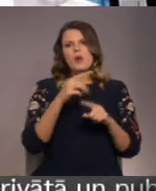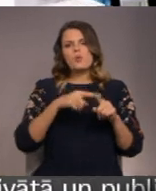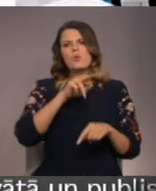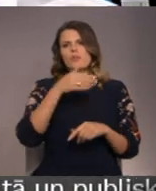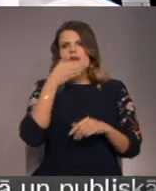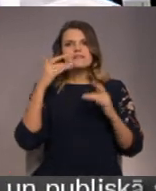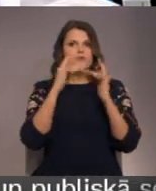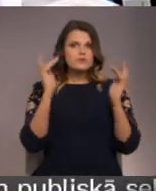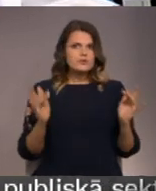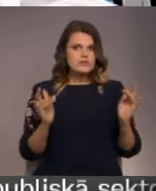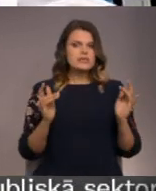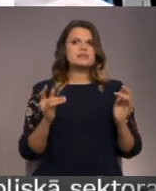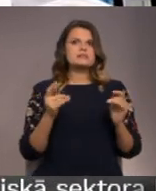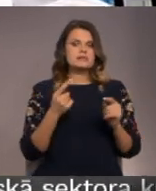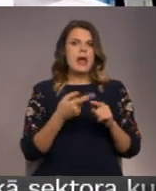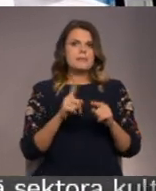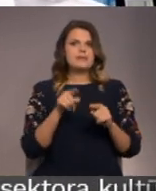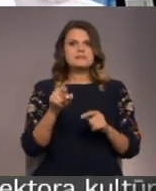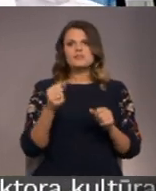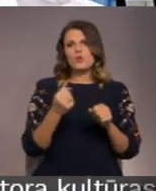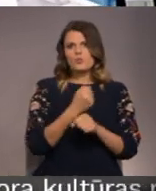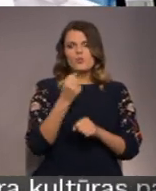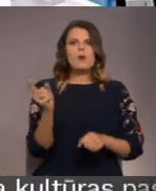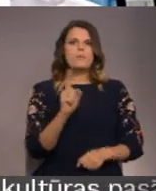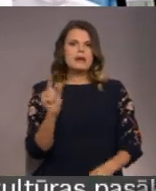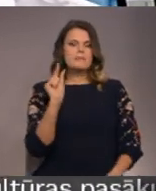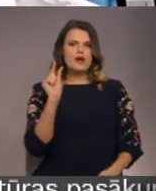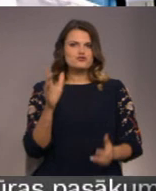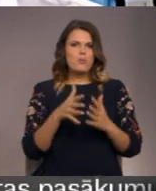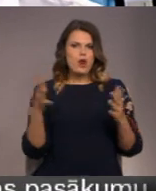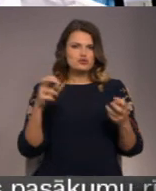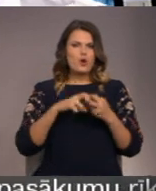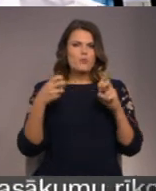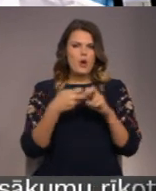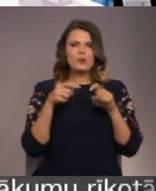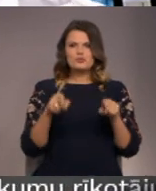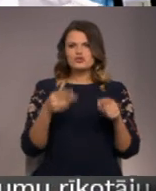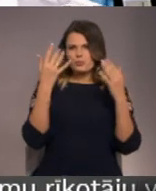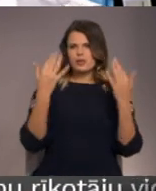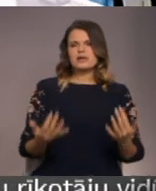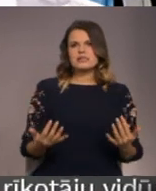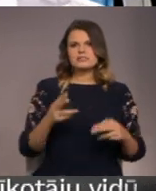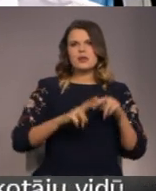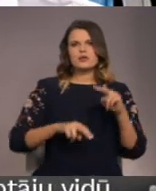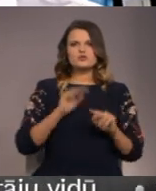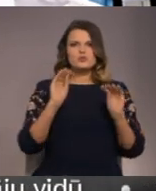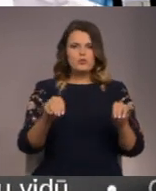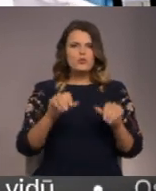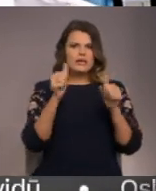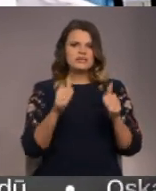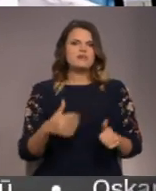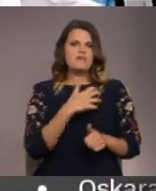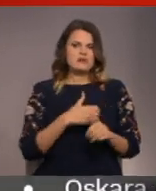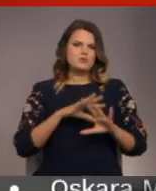tiltu. Līdz ar to tā tomēr ir mazliet plašāka problēma, un šim risinājuma izbūvei un izveidēji būtu